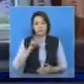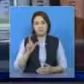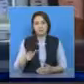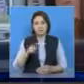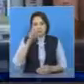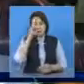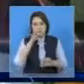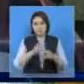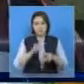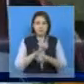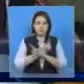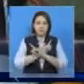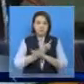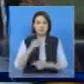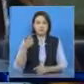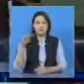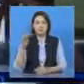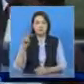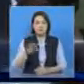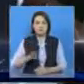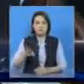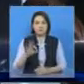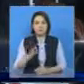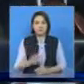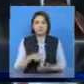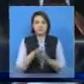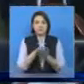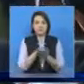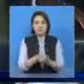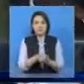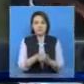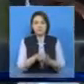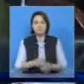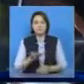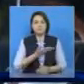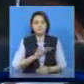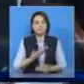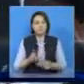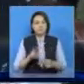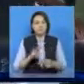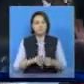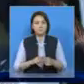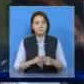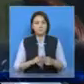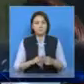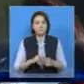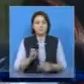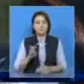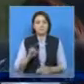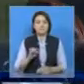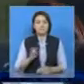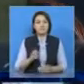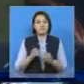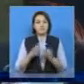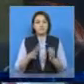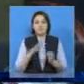Ағайым соғыста қайтыс болды, Саратов облысында жатыр. Ал мен сол бастан оқ десе де 15